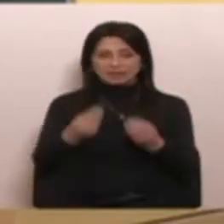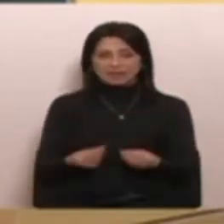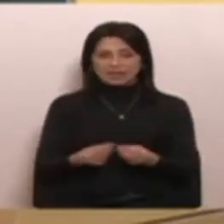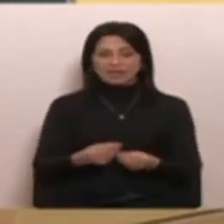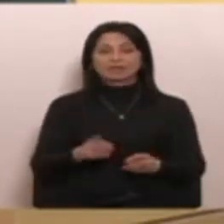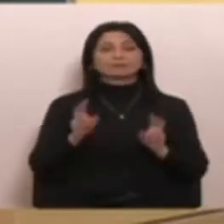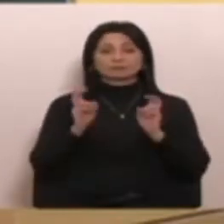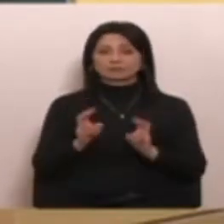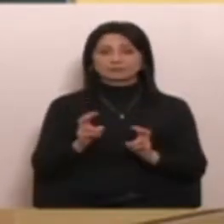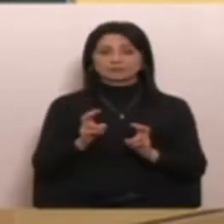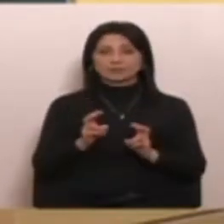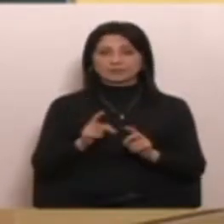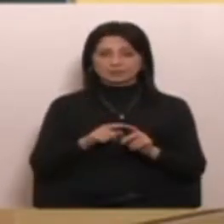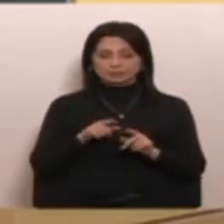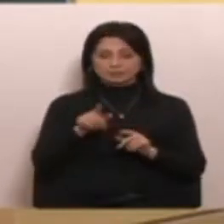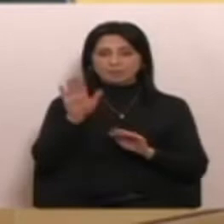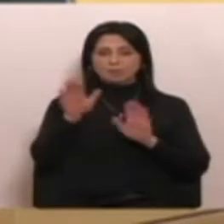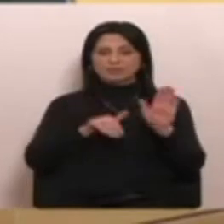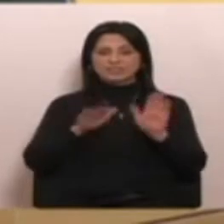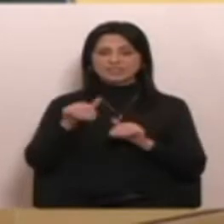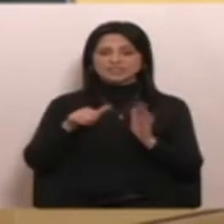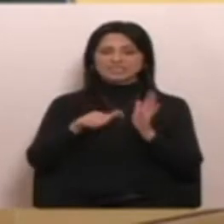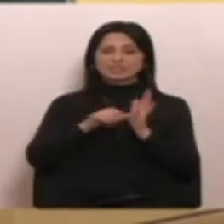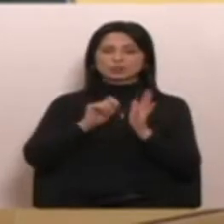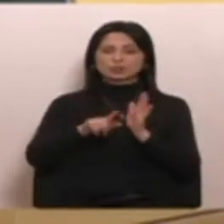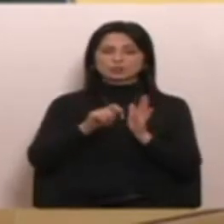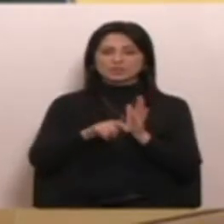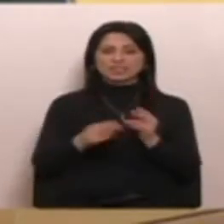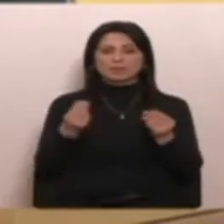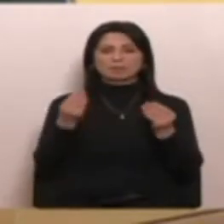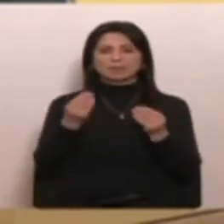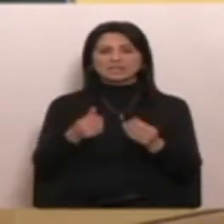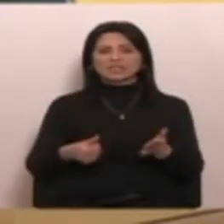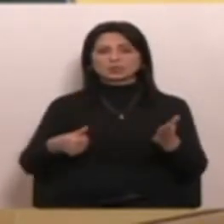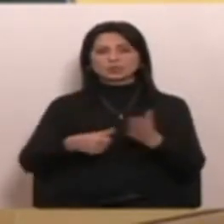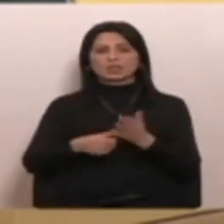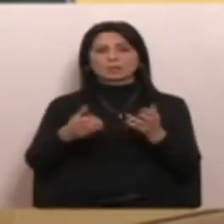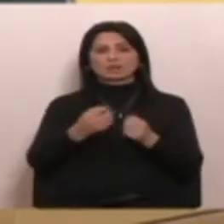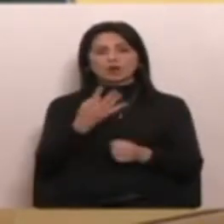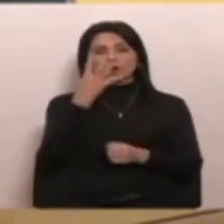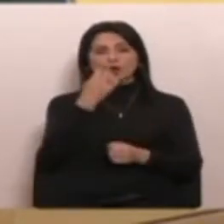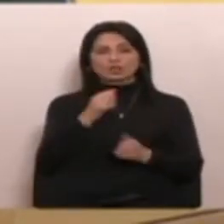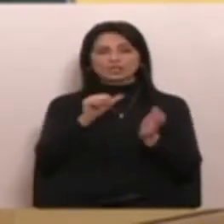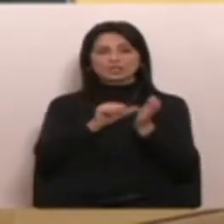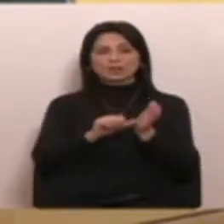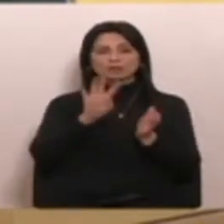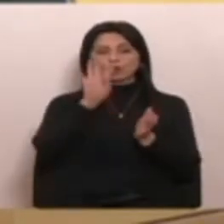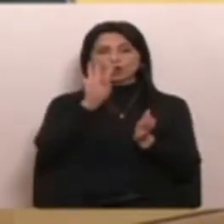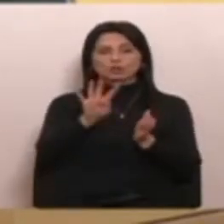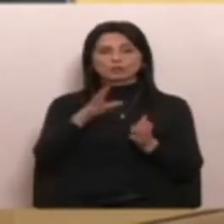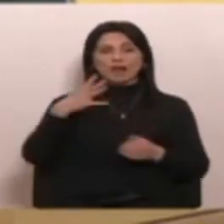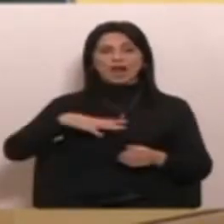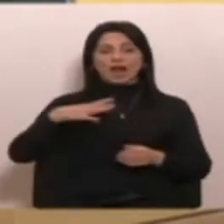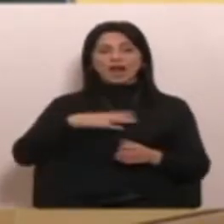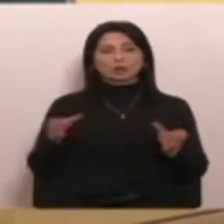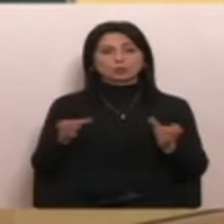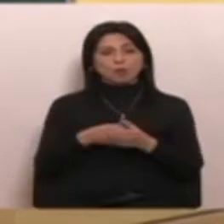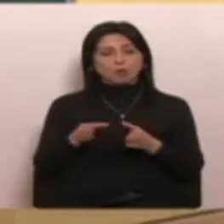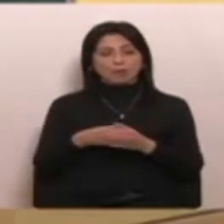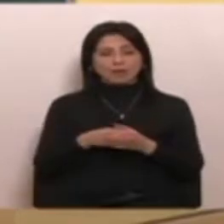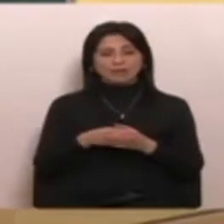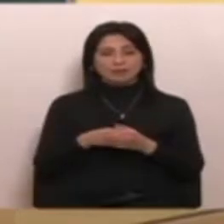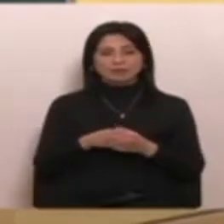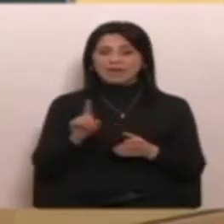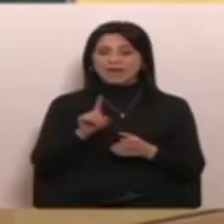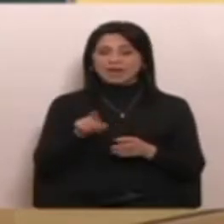კერძოდ, სესხის პროცენტის სუბსიდირების მიმართულებით ფინანსური დახმარება მიიღო 464 ქართულმა კომპანიამ,